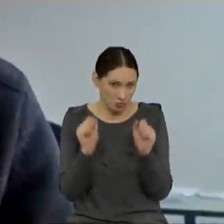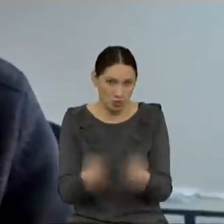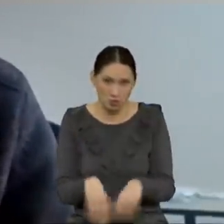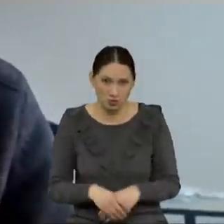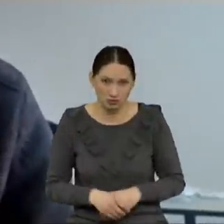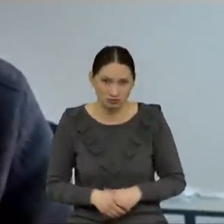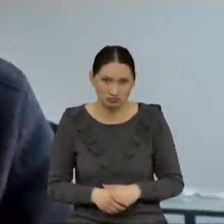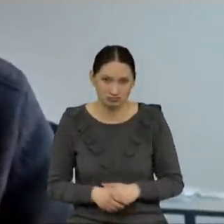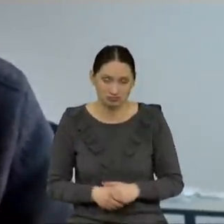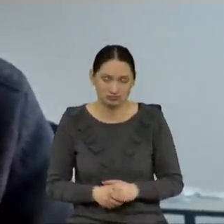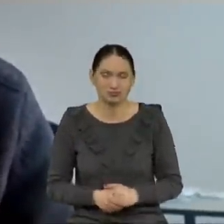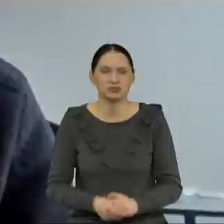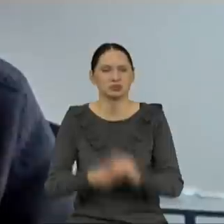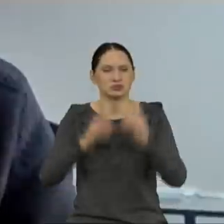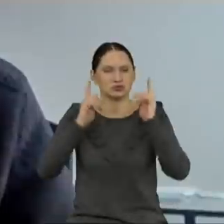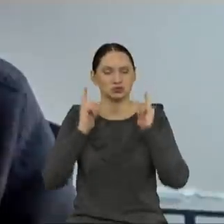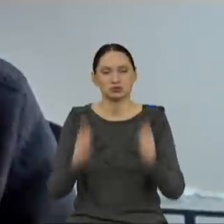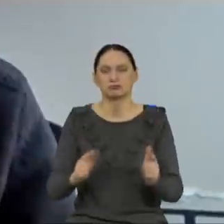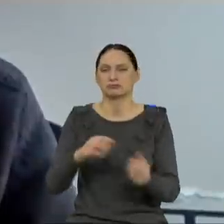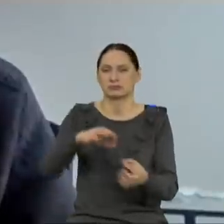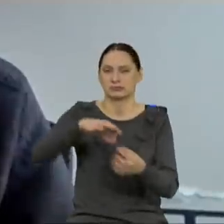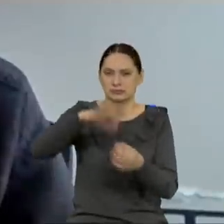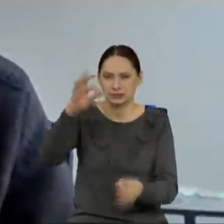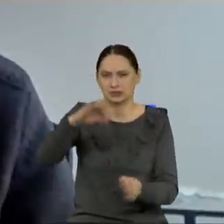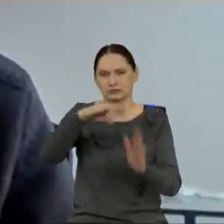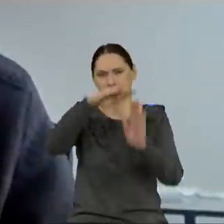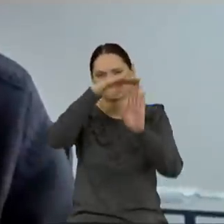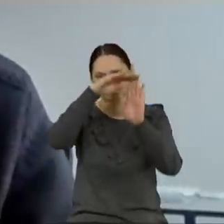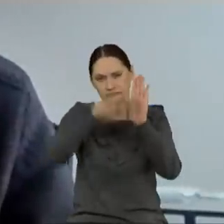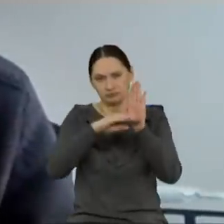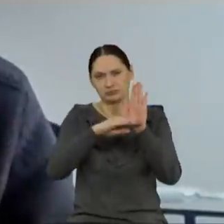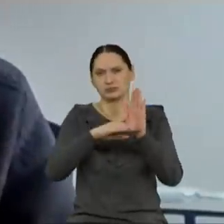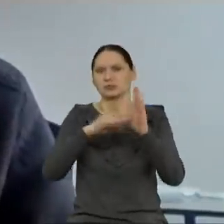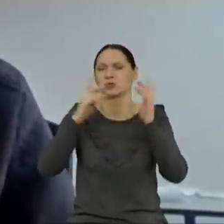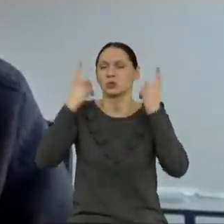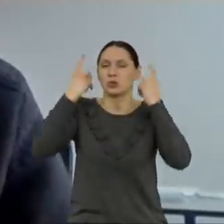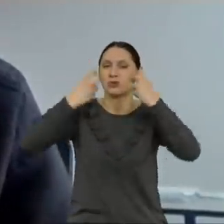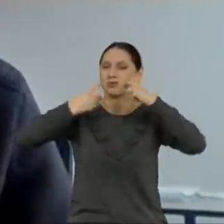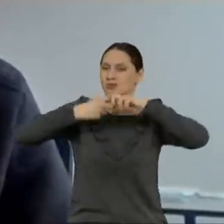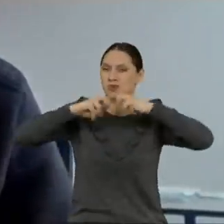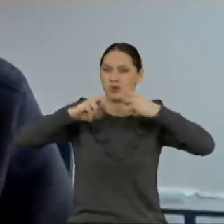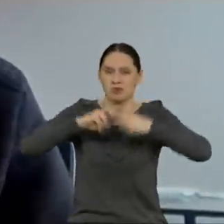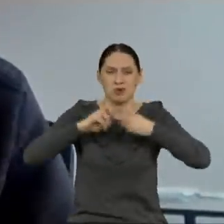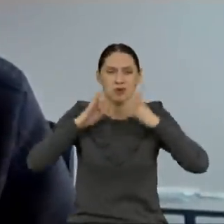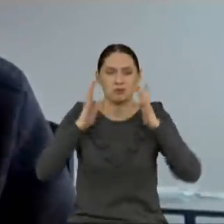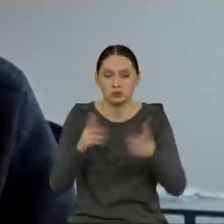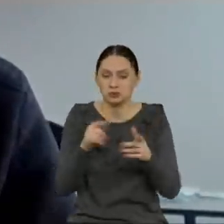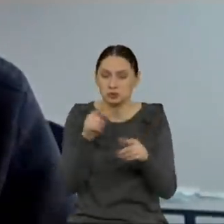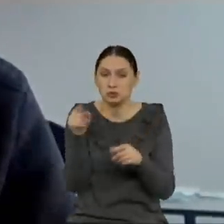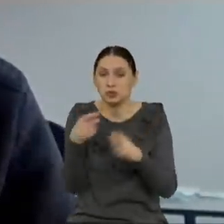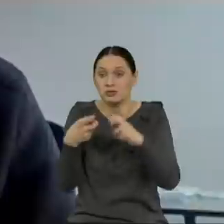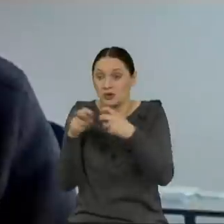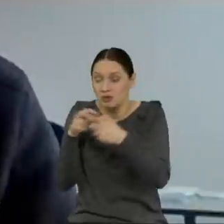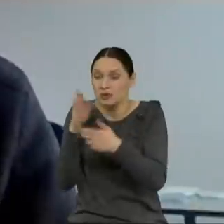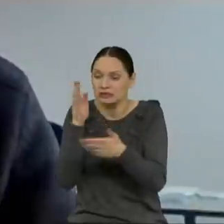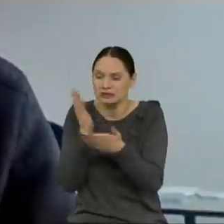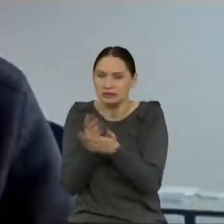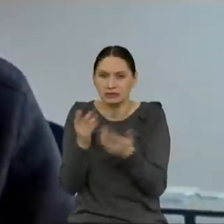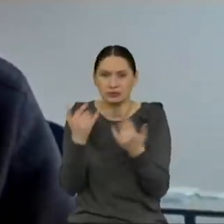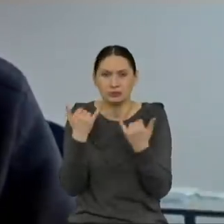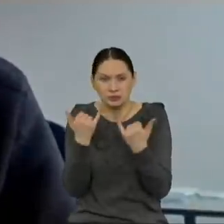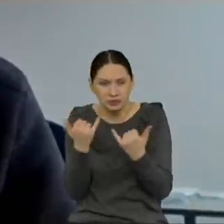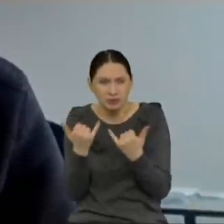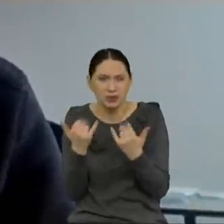labai aiškiai diagnozuotos pagrindiniai skauduliai, galima turbūt sakyti, į kur yra įklimpusi, bent